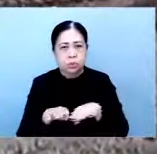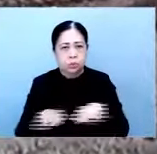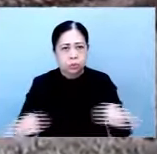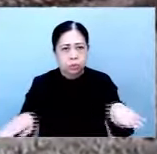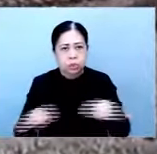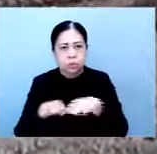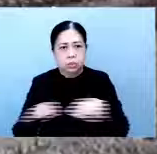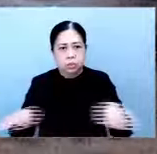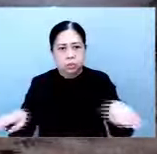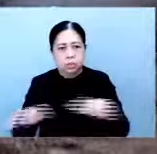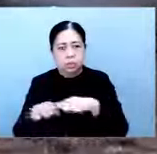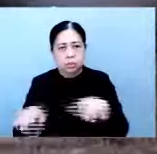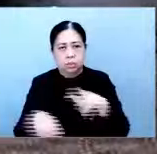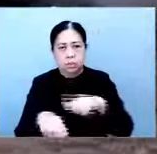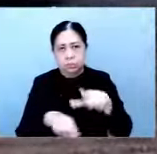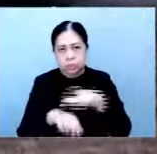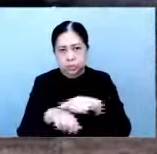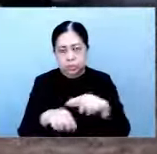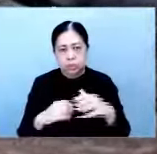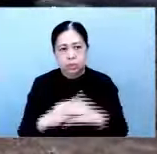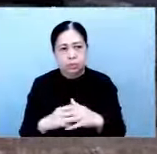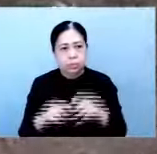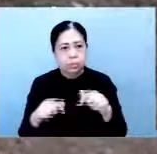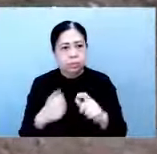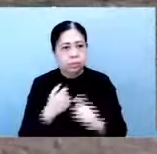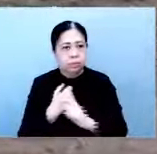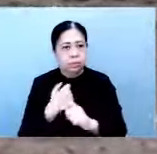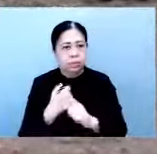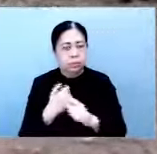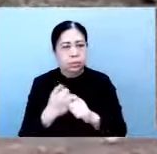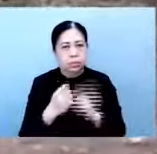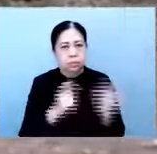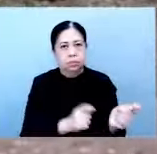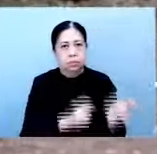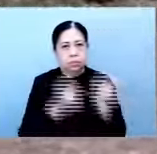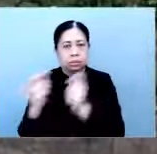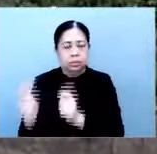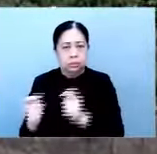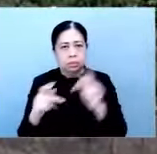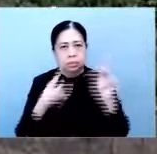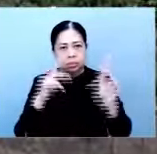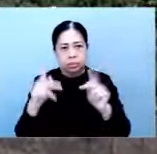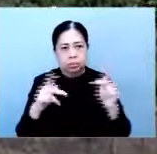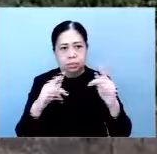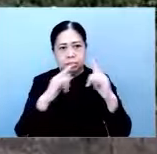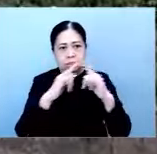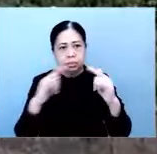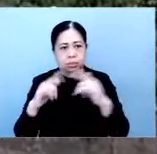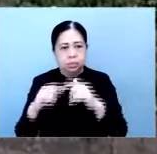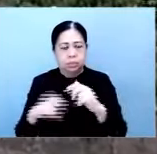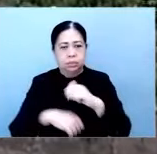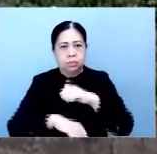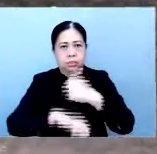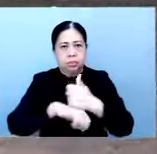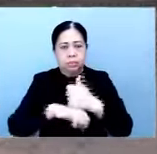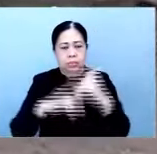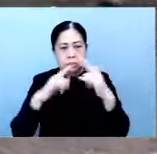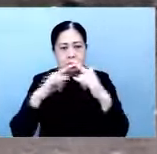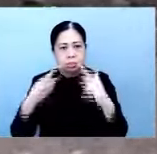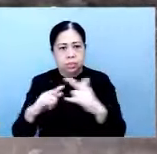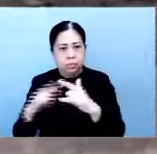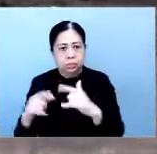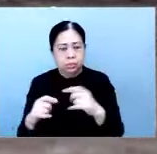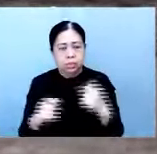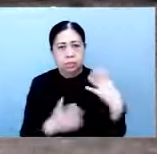Barangay Elizalde sa bayan ng Maco. Dito, pansamantalang ililipat ang mga pinalikas na residente. Tatayuan muna ng mga tent ang lugar